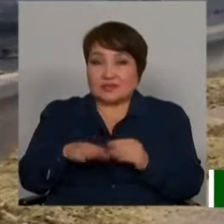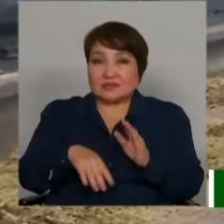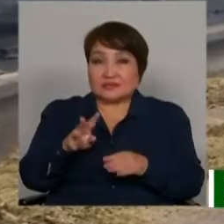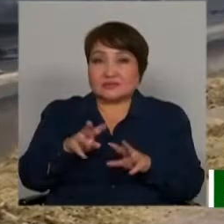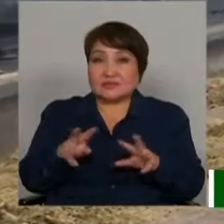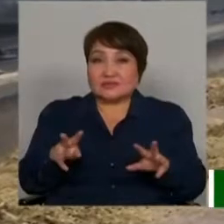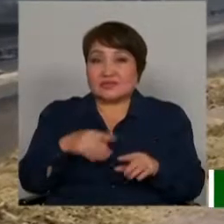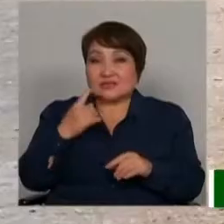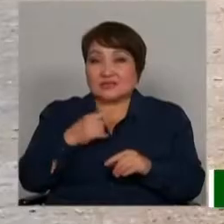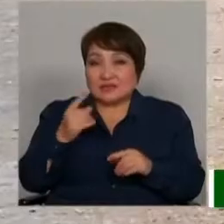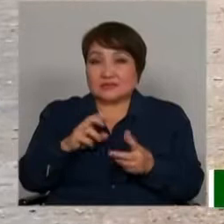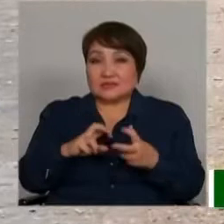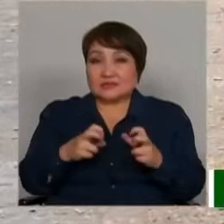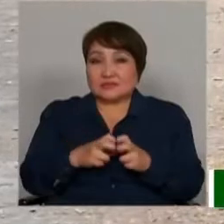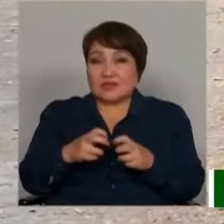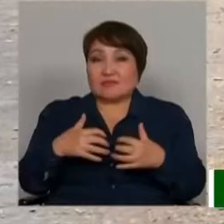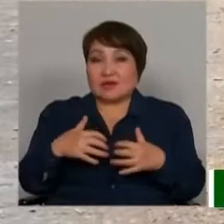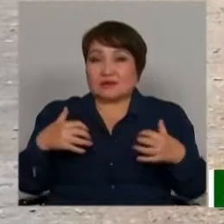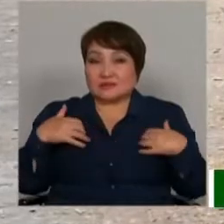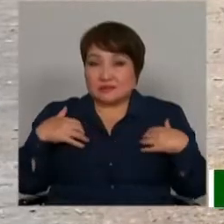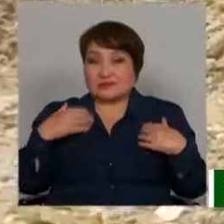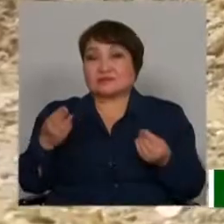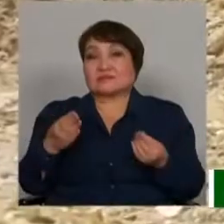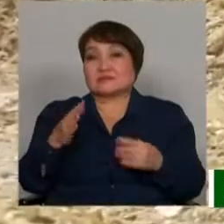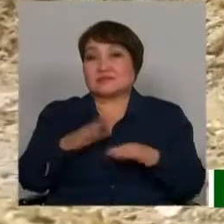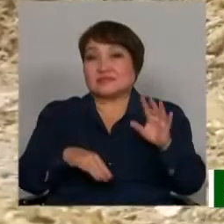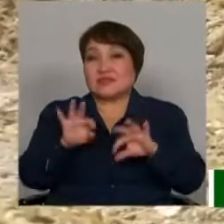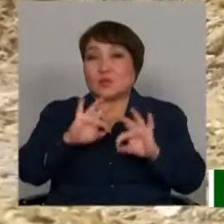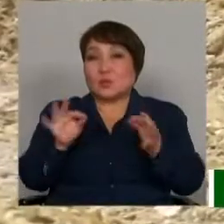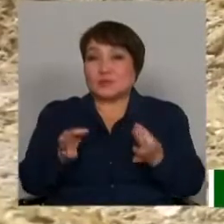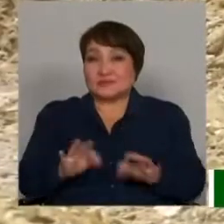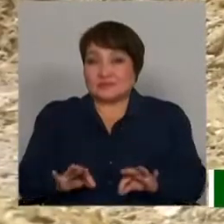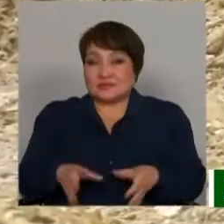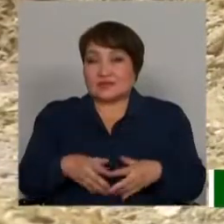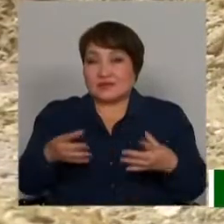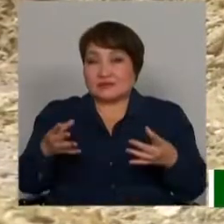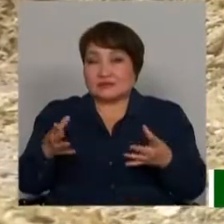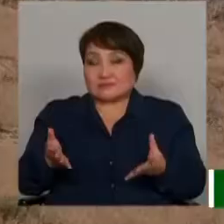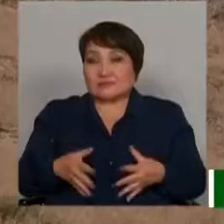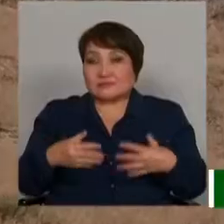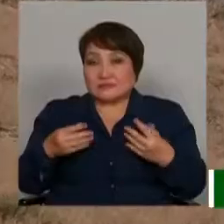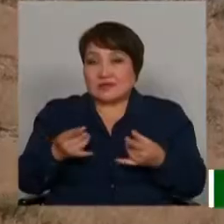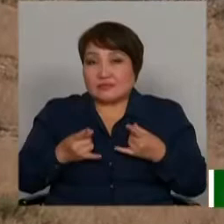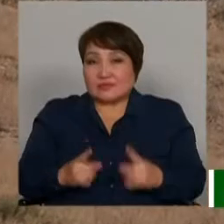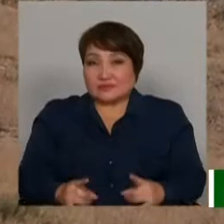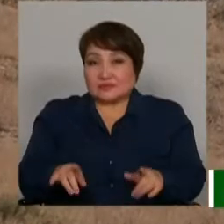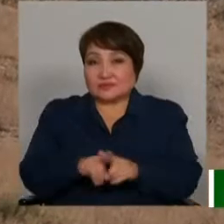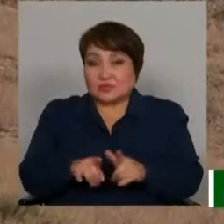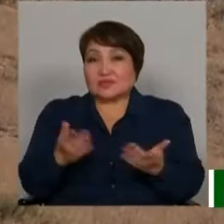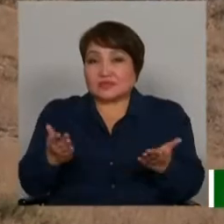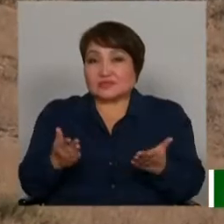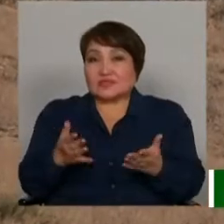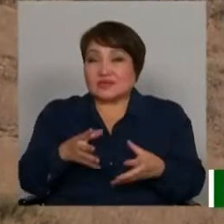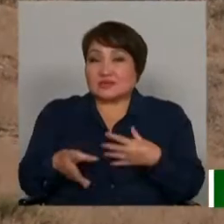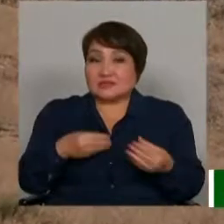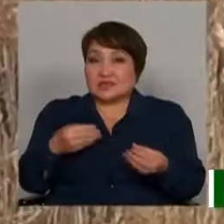бір мәселе малды қолдан ұрықтандыру. Елімізде бұл іс қазір кенжелеп қалған деді сенатор Ақылбек Күрішбаев. Айтуынша жасанды жолмен